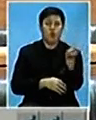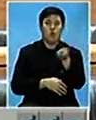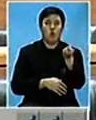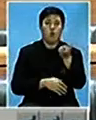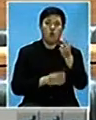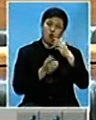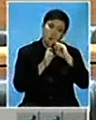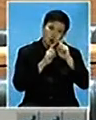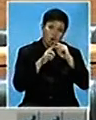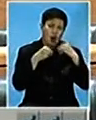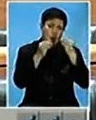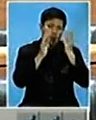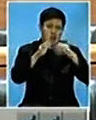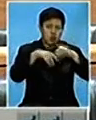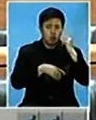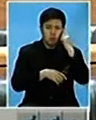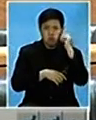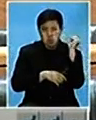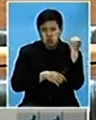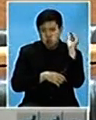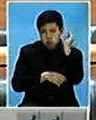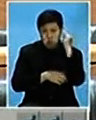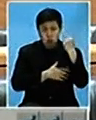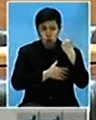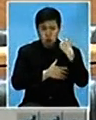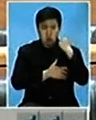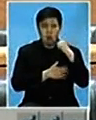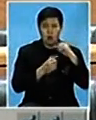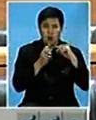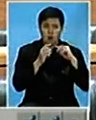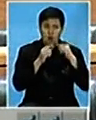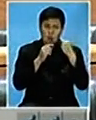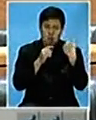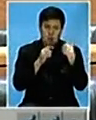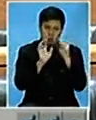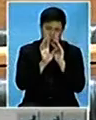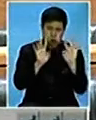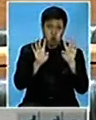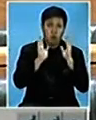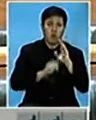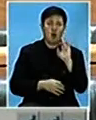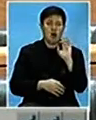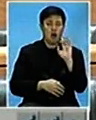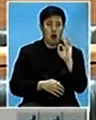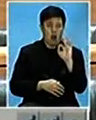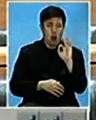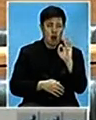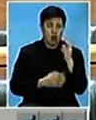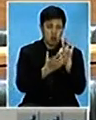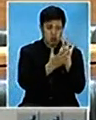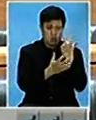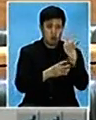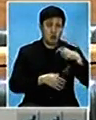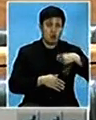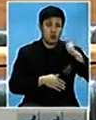าชนเชื่อมั่นหน่อยสิครับว่าศาลรัฐธรรมนูญมีองค์ประกอบจาก9อรหันต์3ท่านแรกเป็นผู้พิพากษาจากศ